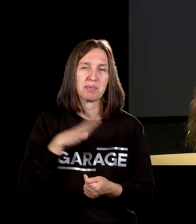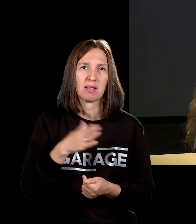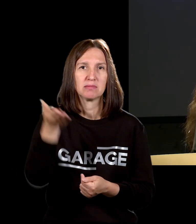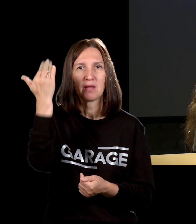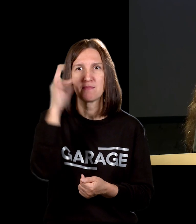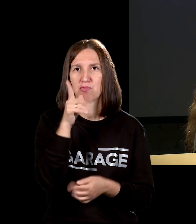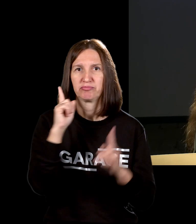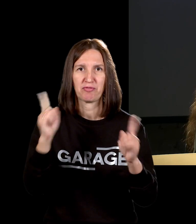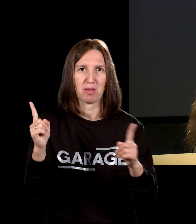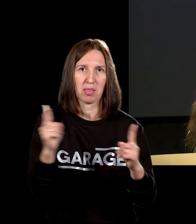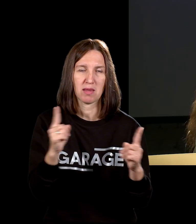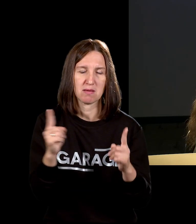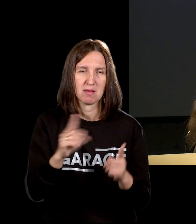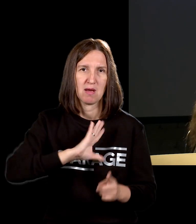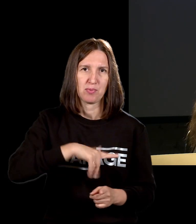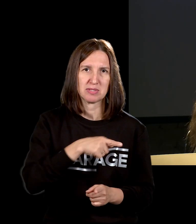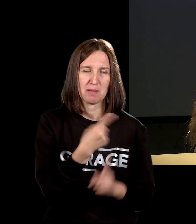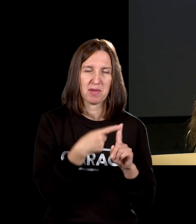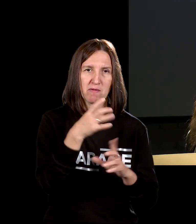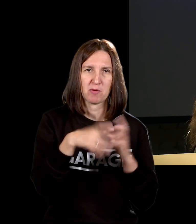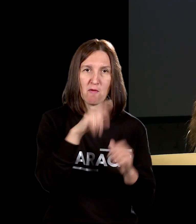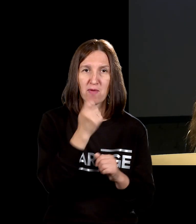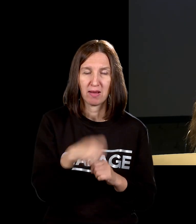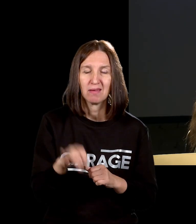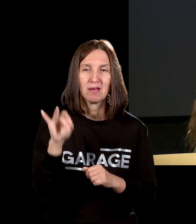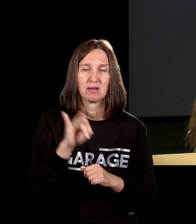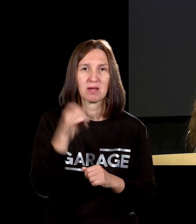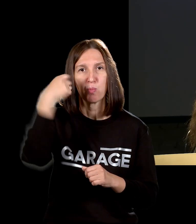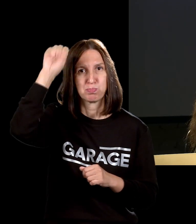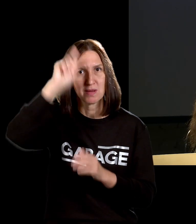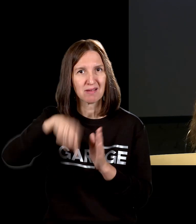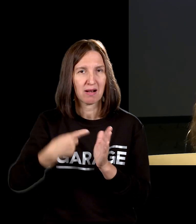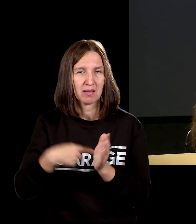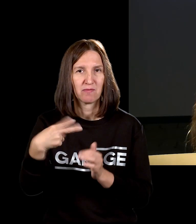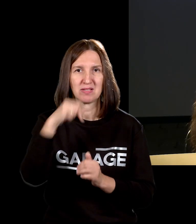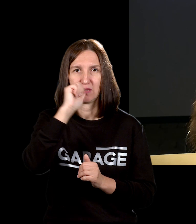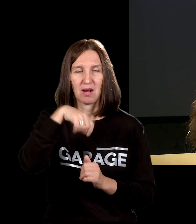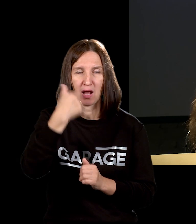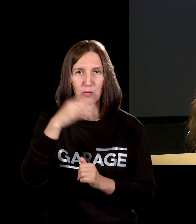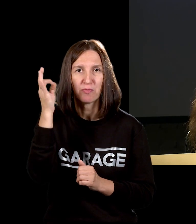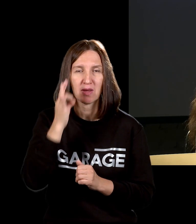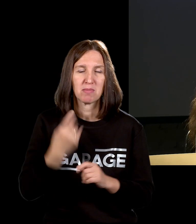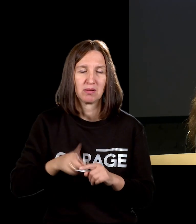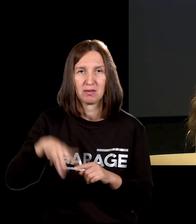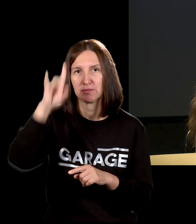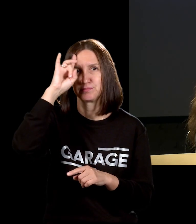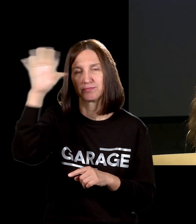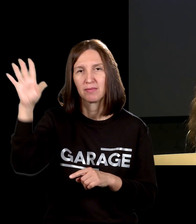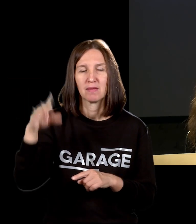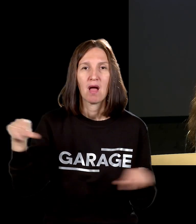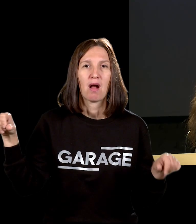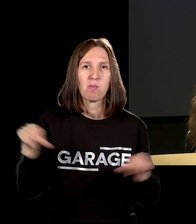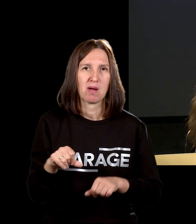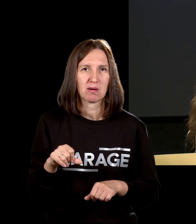воздухе. В частности, ну, Берлин 20-х годов, Германия того времени, это, как мы все знаем, это, вот это знаменитое кабаре,